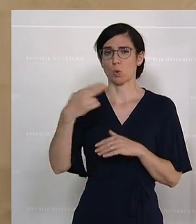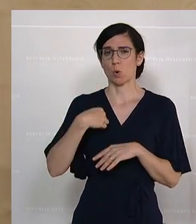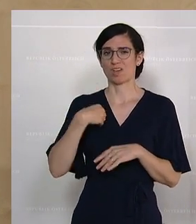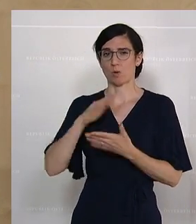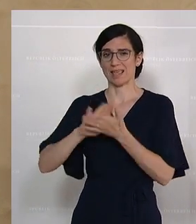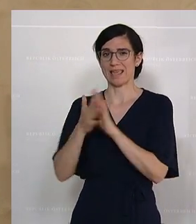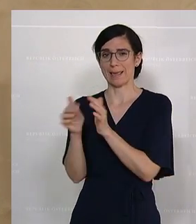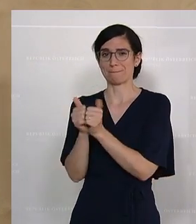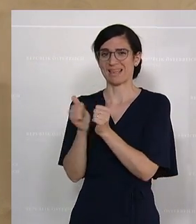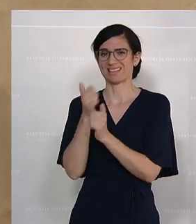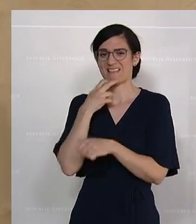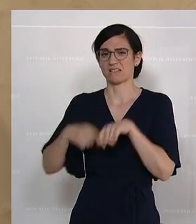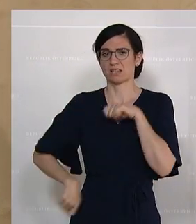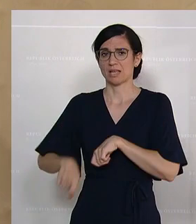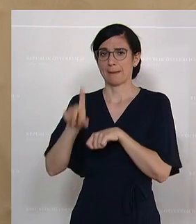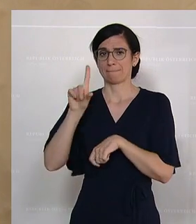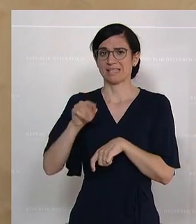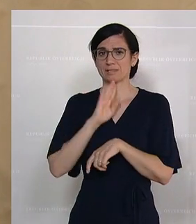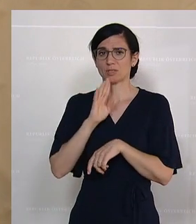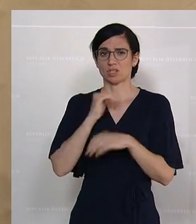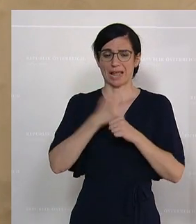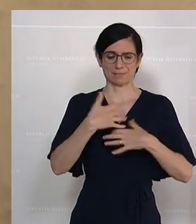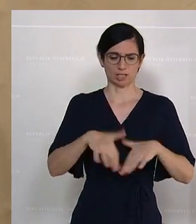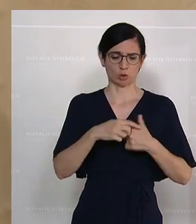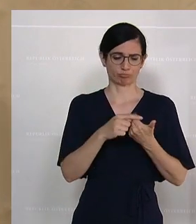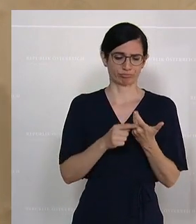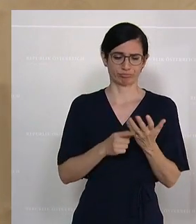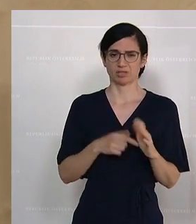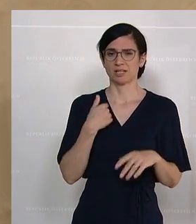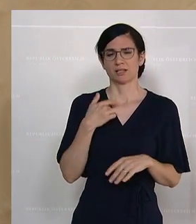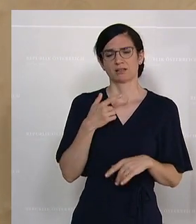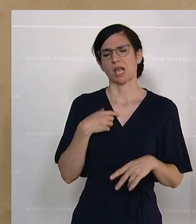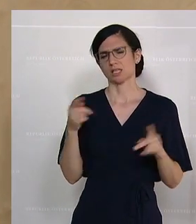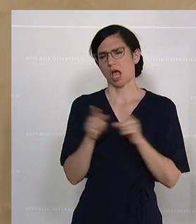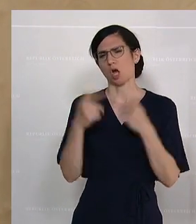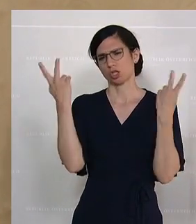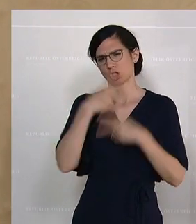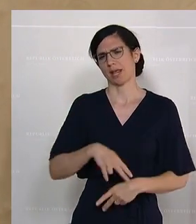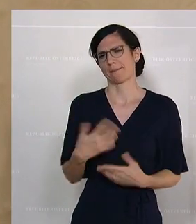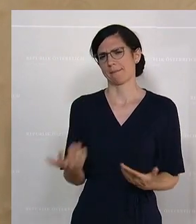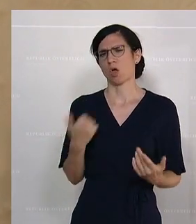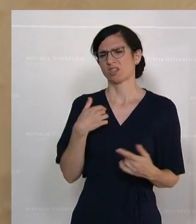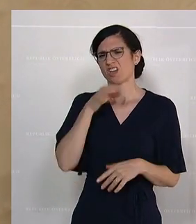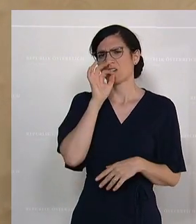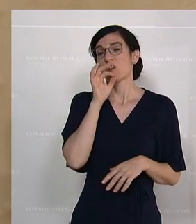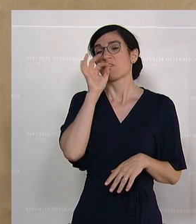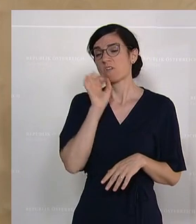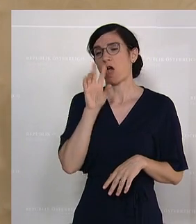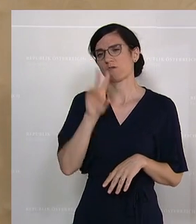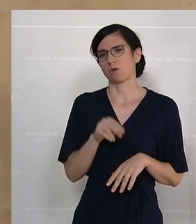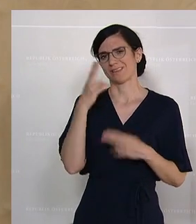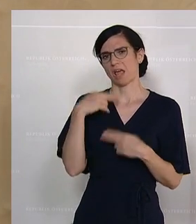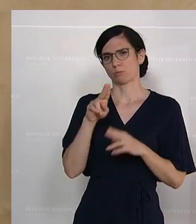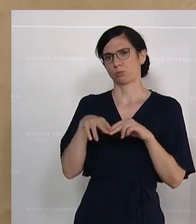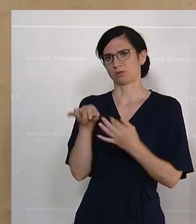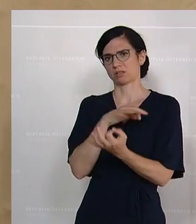mindestpensionisten von menschen die arbeitslos sind unsere eltern sofort dass es schamlos und ich würde die frau bundeskasse frau des herrn bundeskanzlers